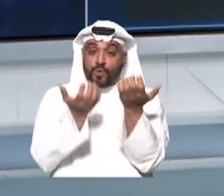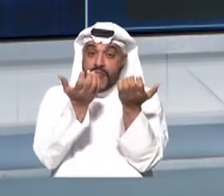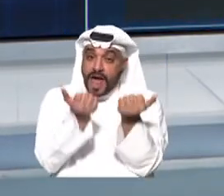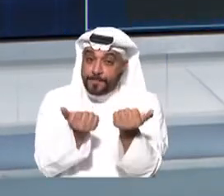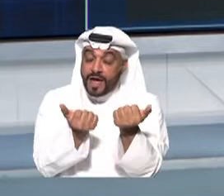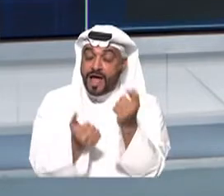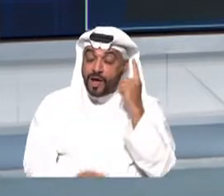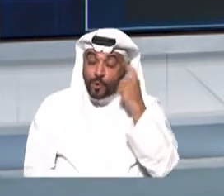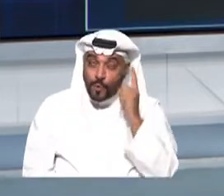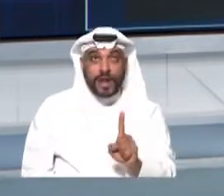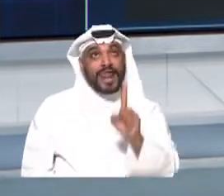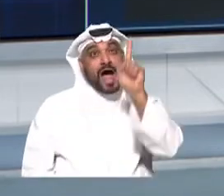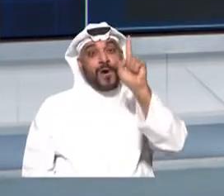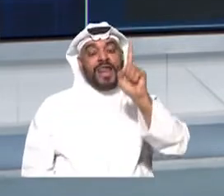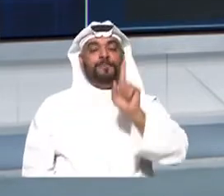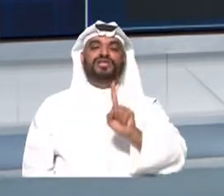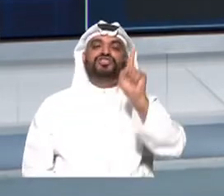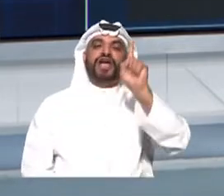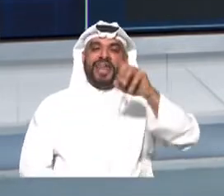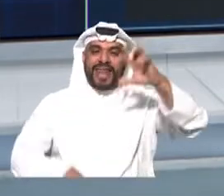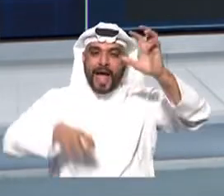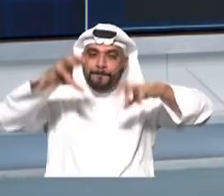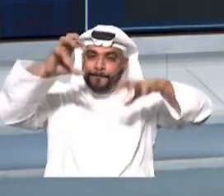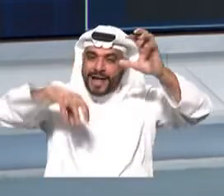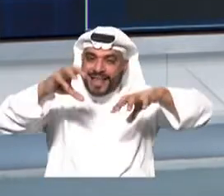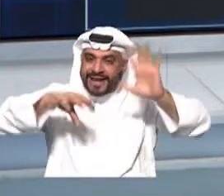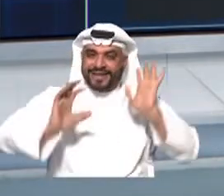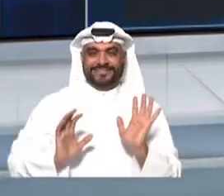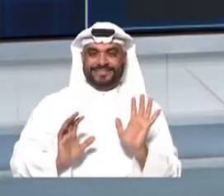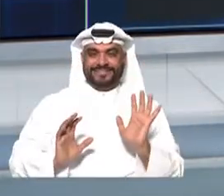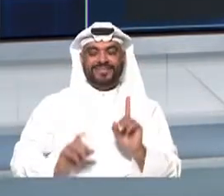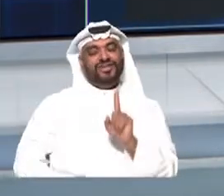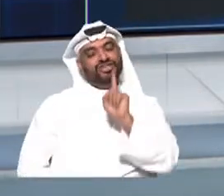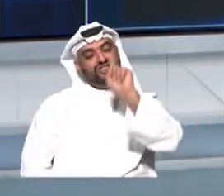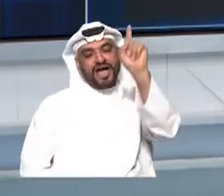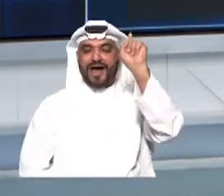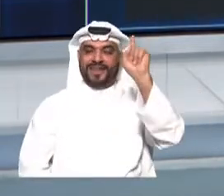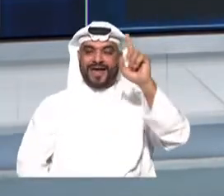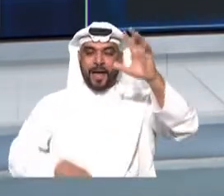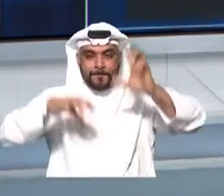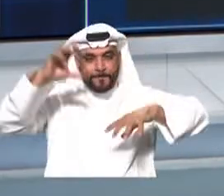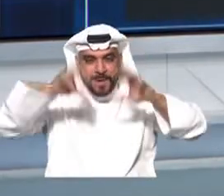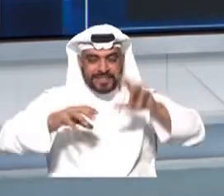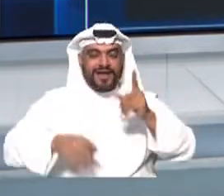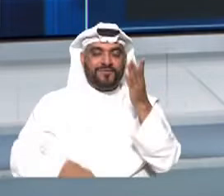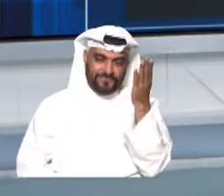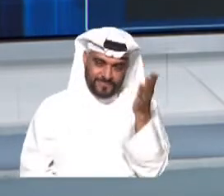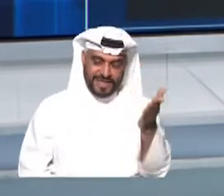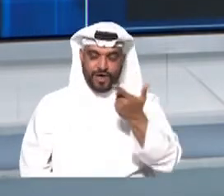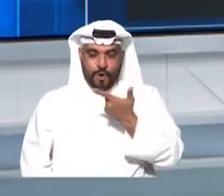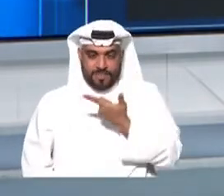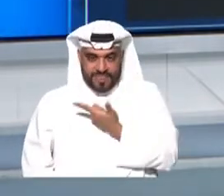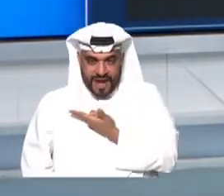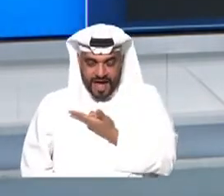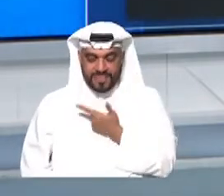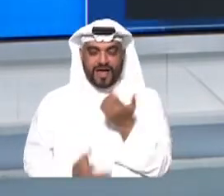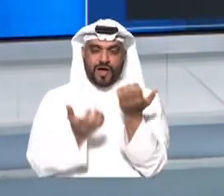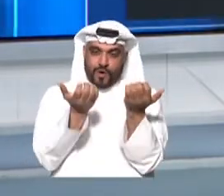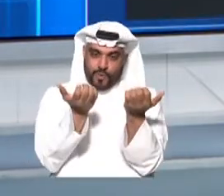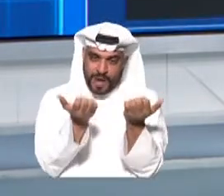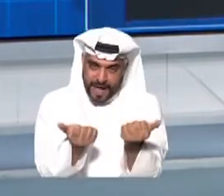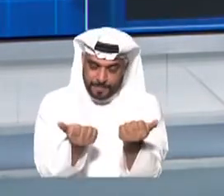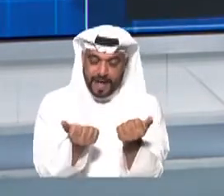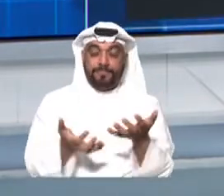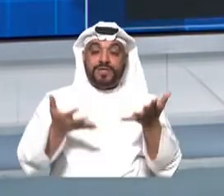لأمطار متفرقة قد تكون رعدية أحيانا. وأيضا أعزائي المشاهدين، متوقع نشاط في الرياح الجنوبية الشرقية قد تزيد سرعتها